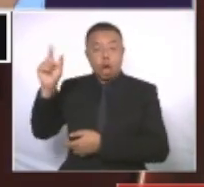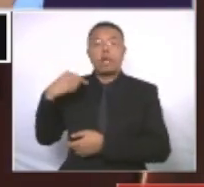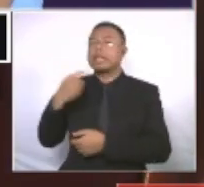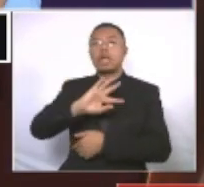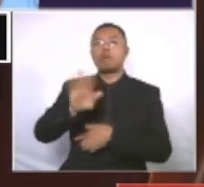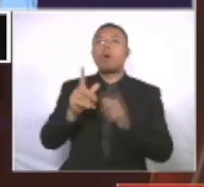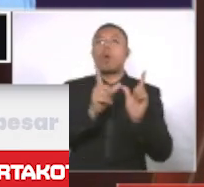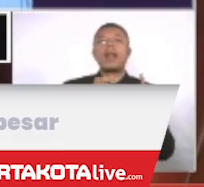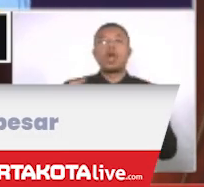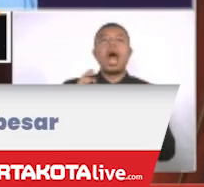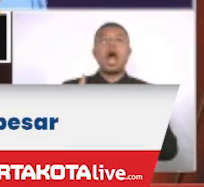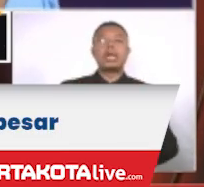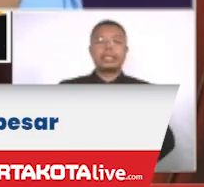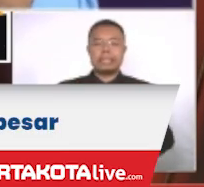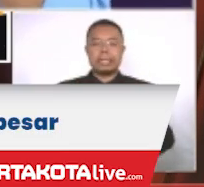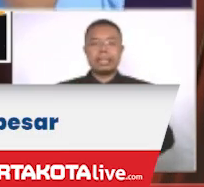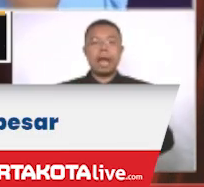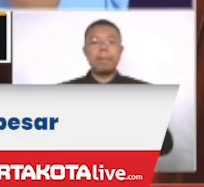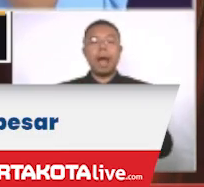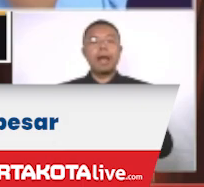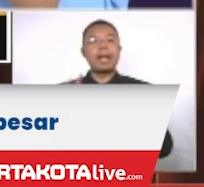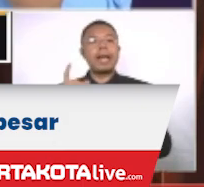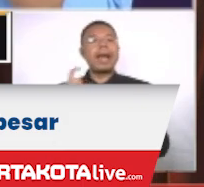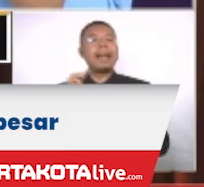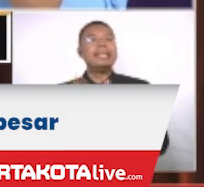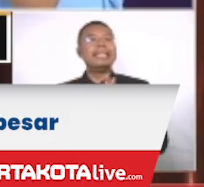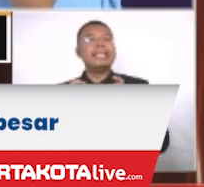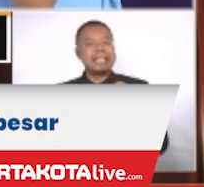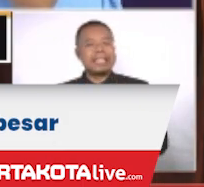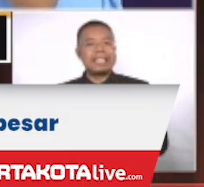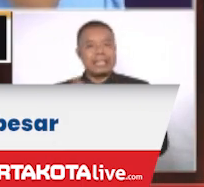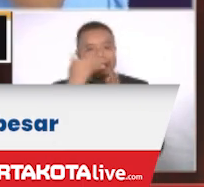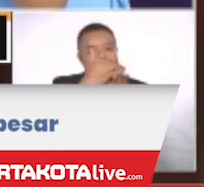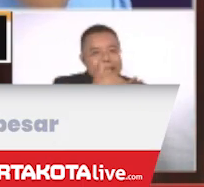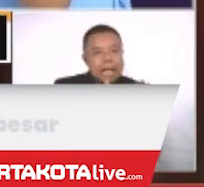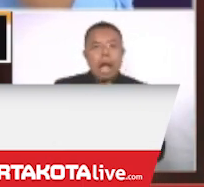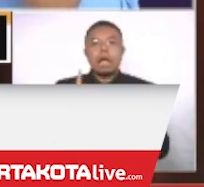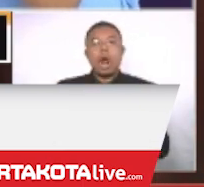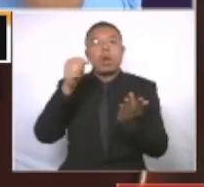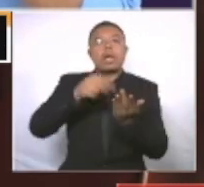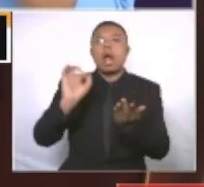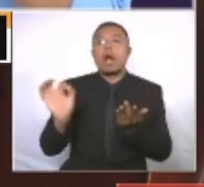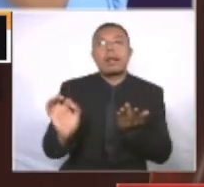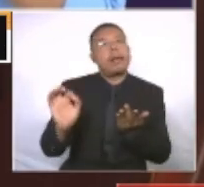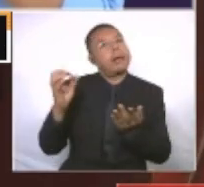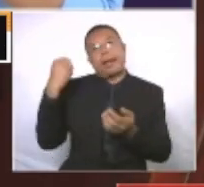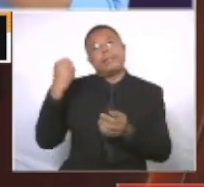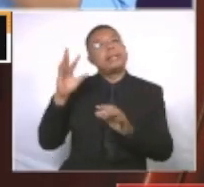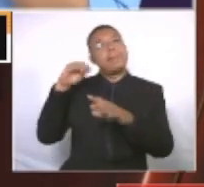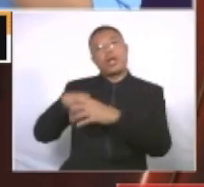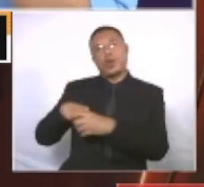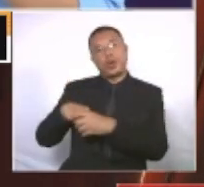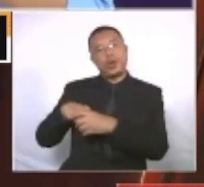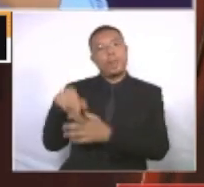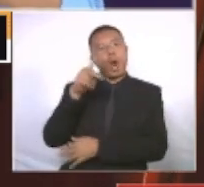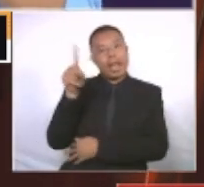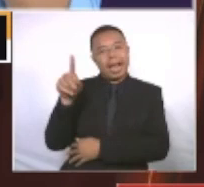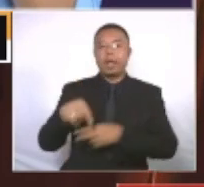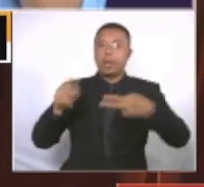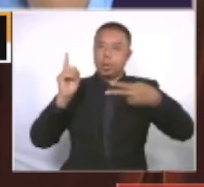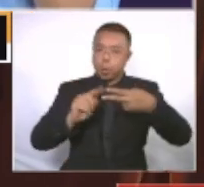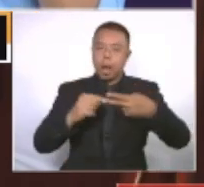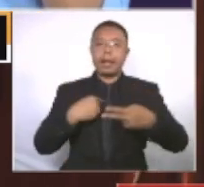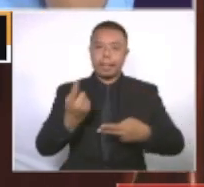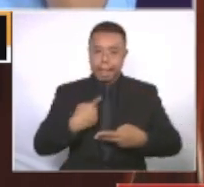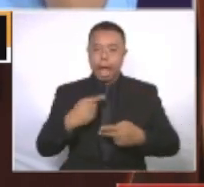ya, harus menyiapkan yang namanya readiness kriteria. Kalau nggak ada itu, nggak mungkin proyek itu masuk. 2,